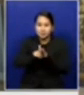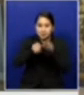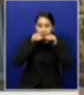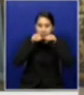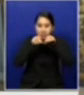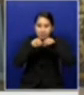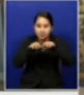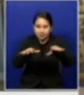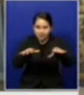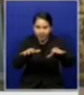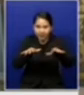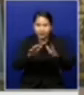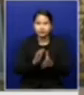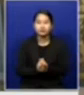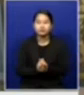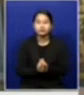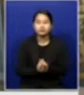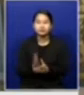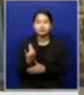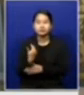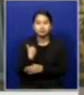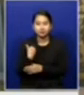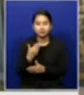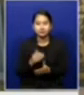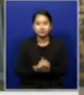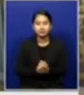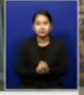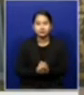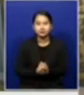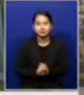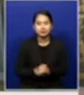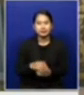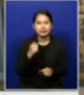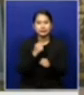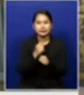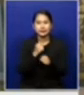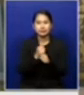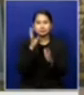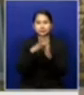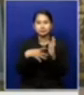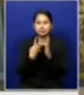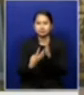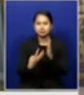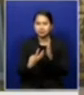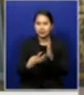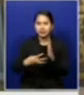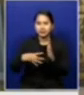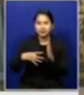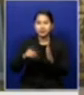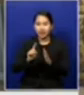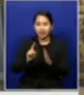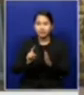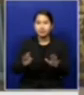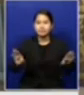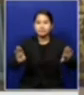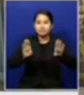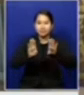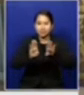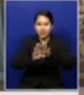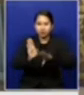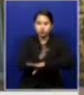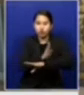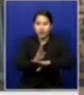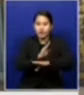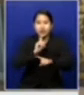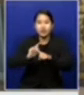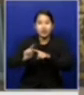าดกระจายออกไปจนต้องทำมาตรการที่รุนแรงคือมีการล็อกดาวน์ปิดกิจการต่างๆซึ่งสิ่